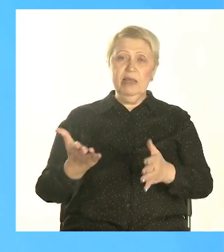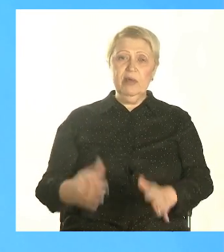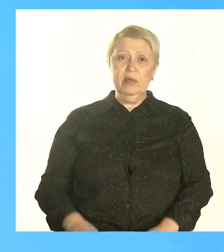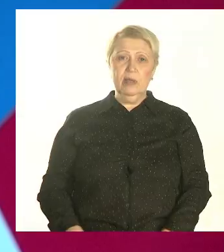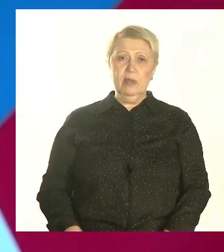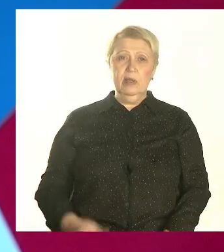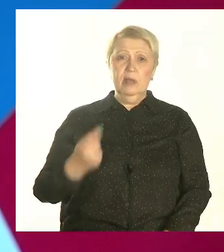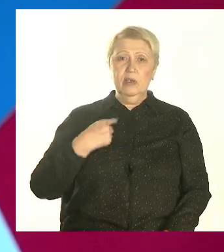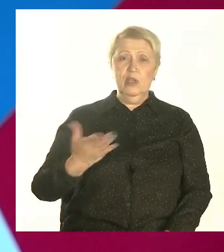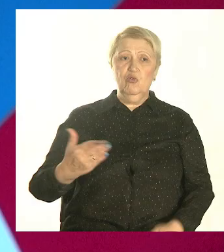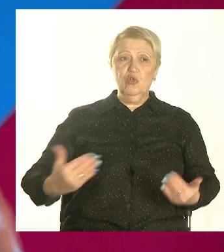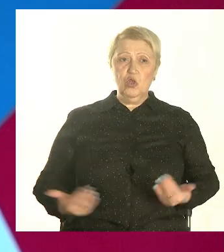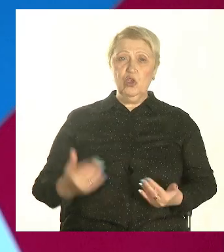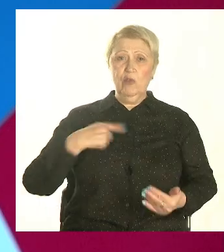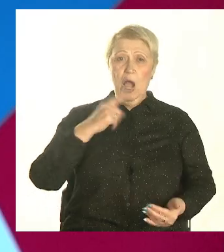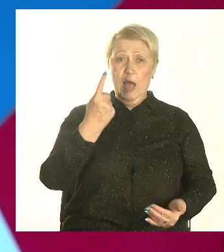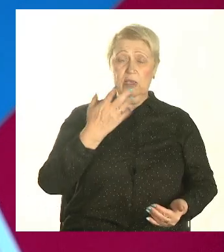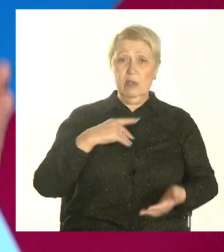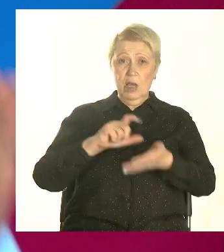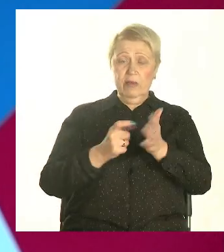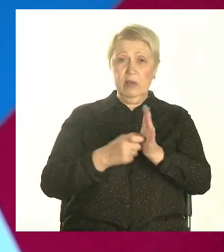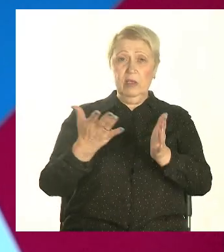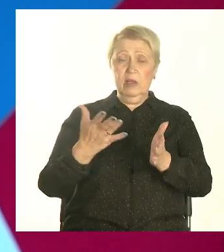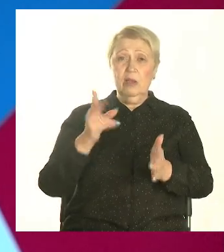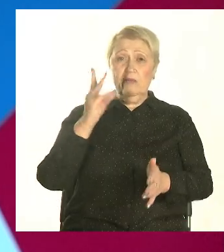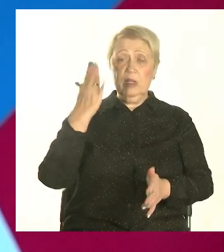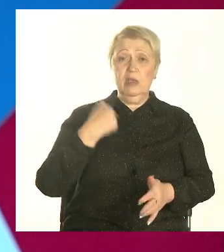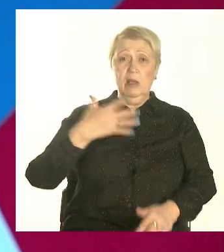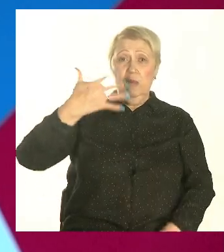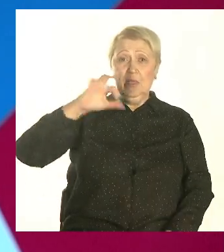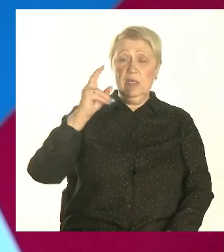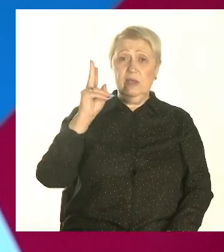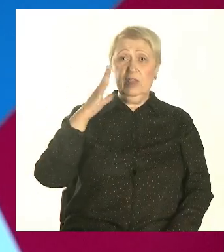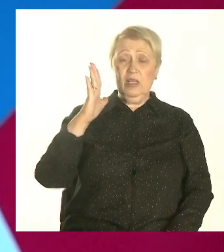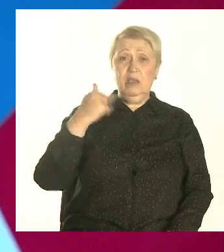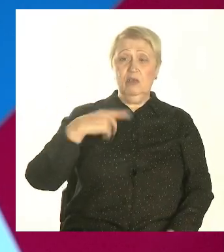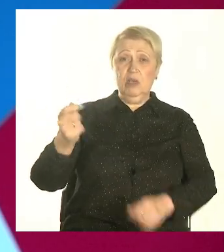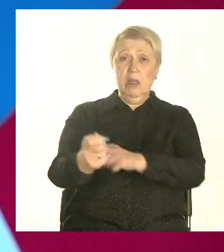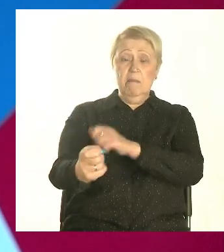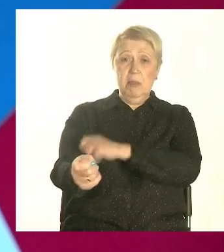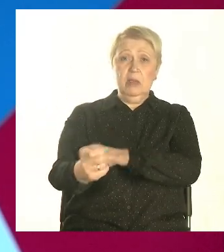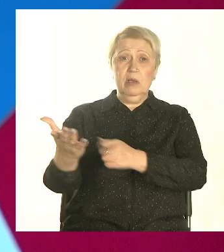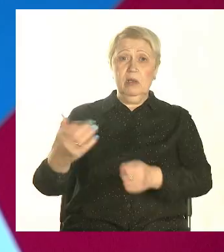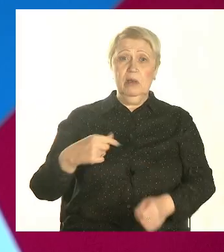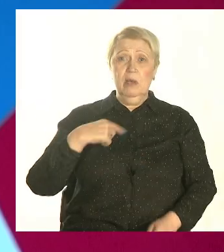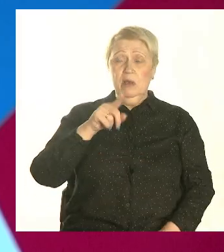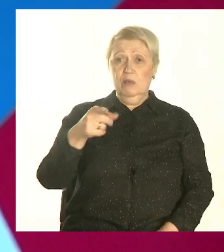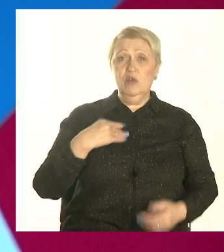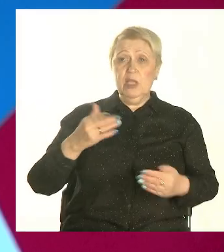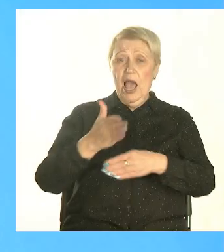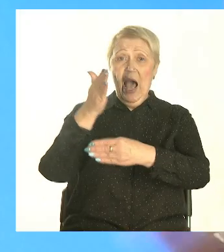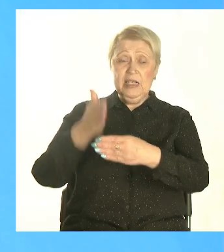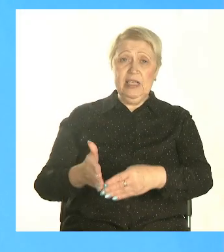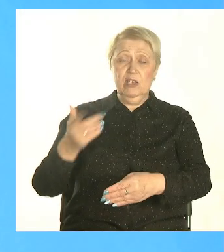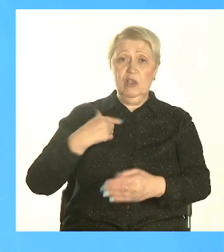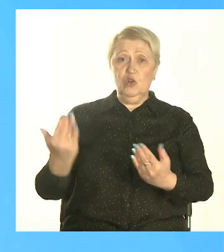я живу один, допустим, квартира 50 квадратных метров. Я живу один, за стенкой живет квартира 50 квадратных метров, там 5 человек. Из них